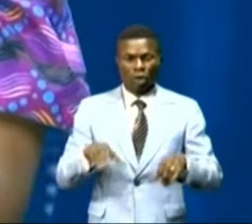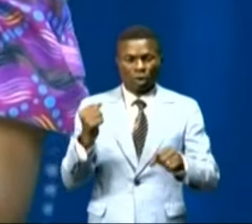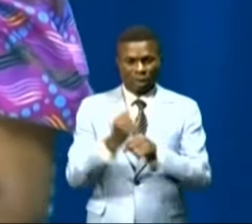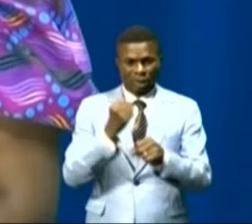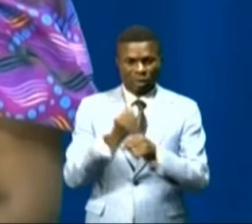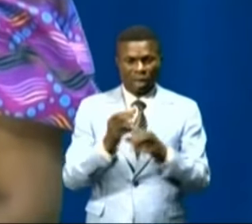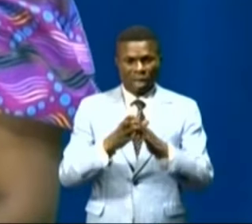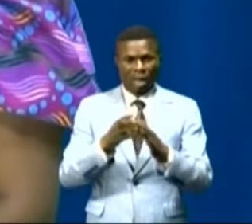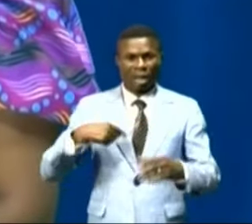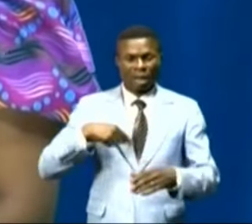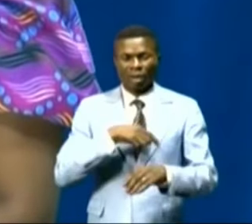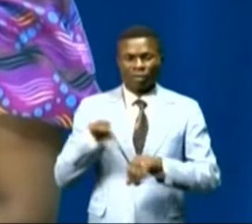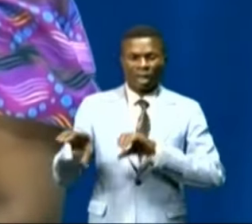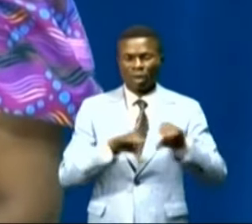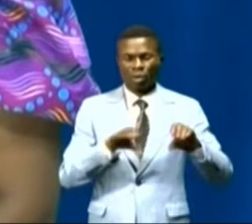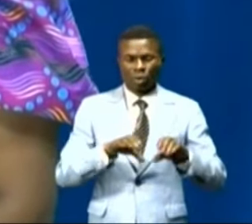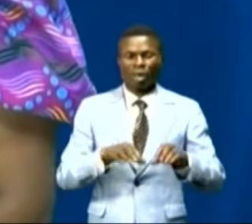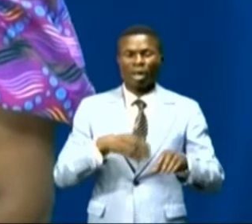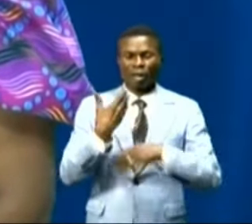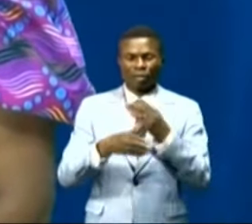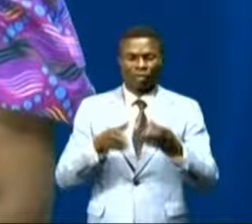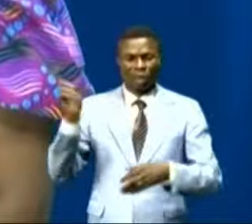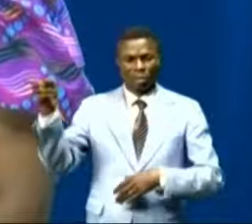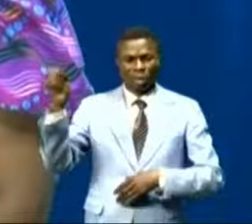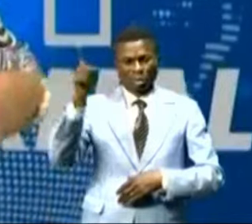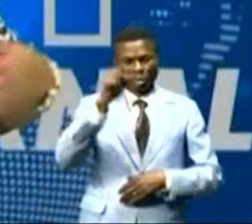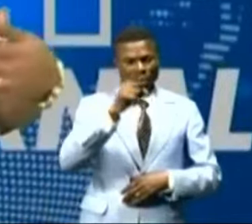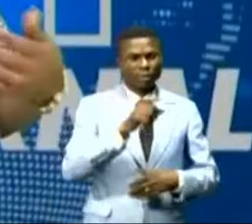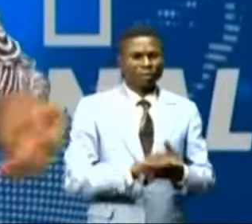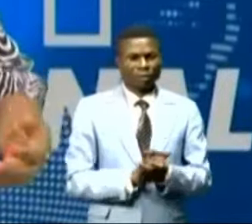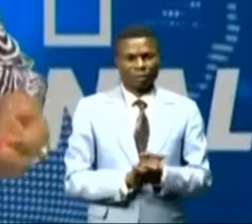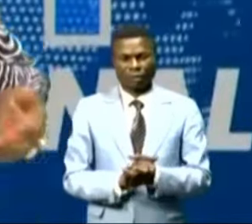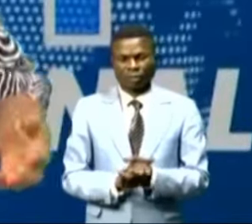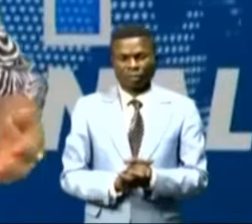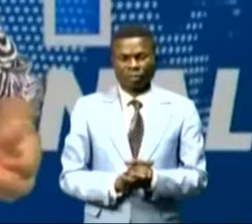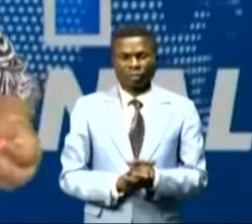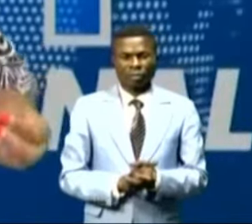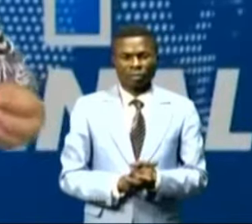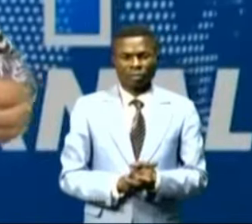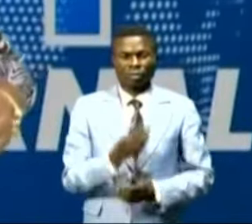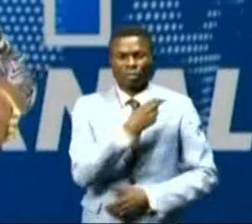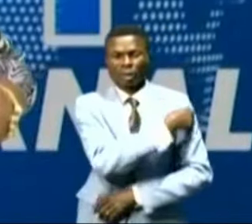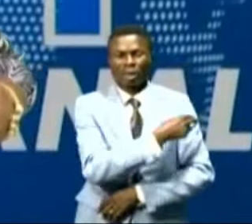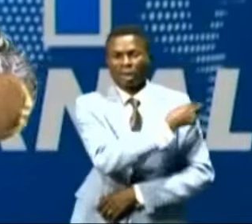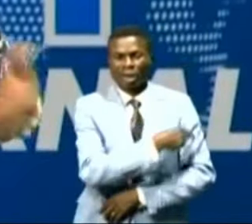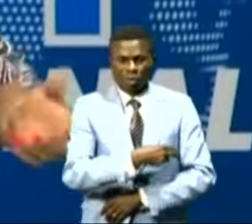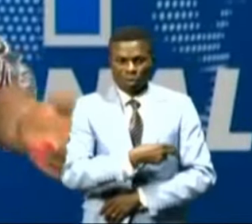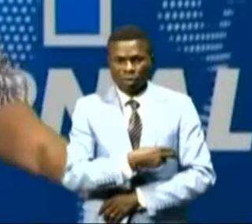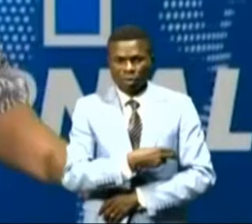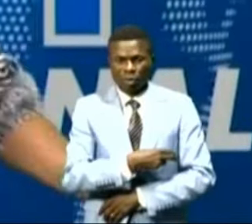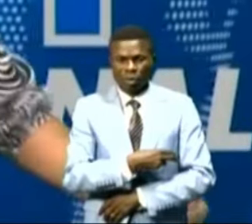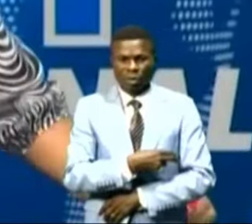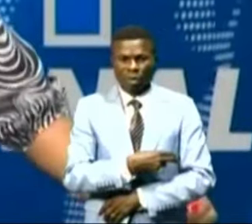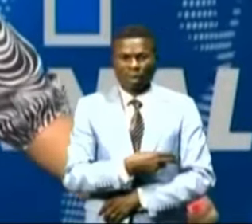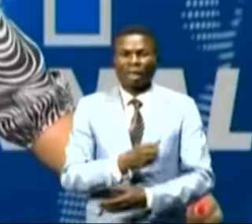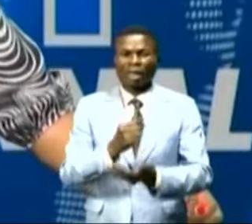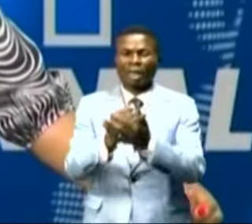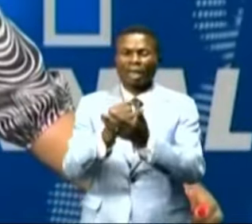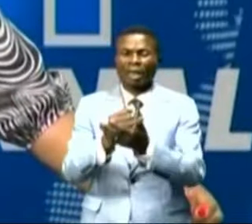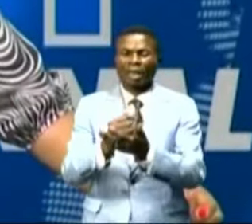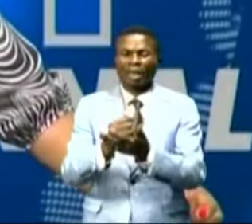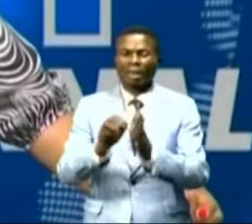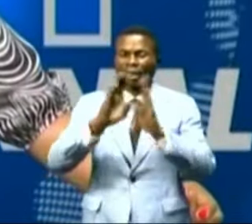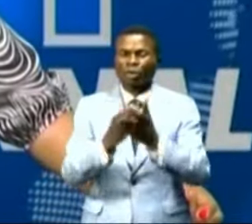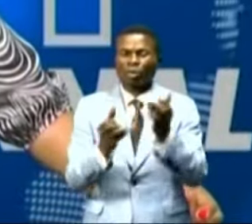avec nous pour les actions que nous devons mener au sein de communautés. Comment la Croix-Rouge arrive-t-elle à faire vivre